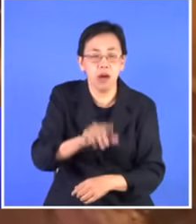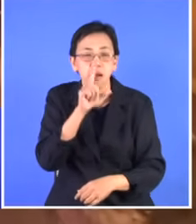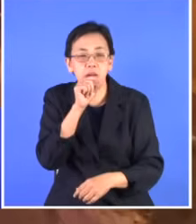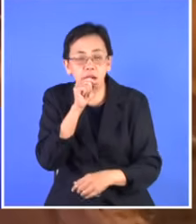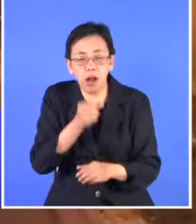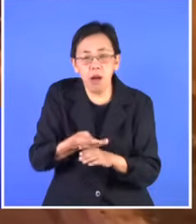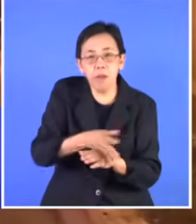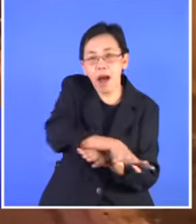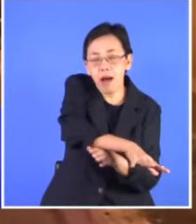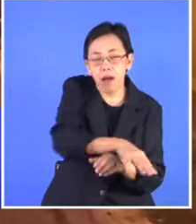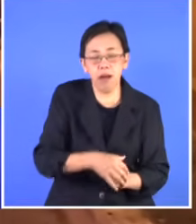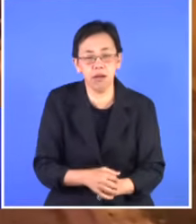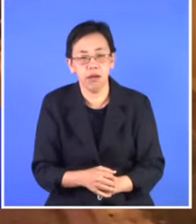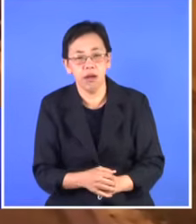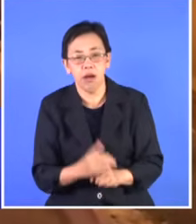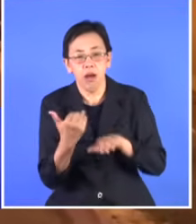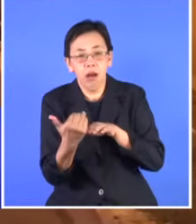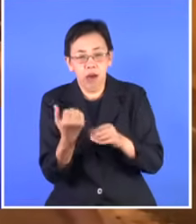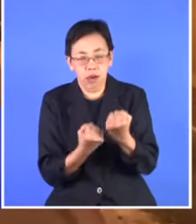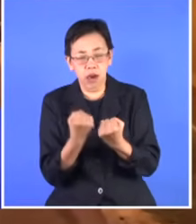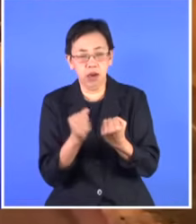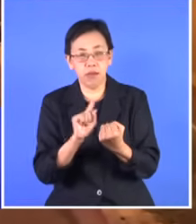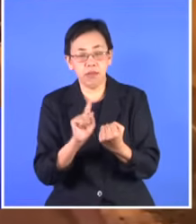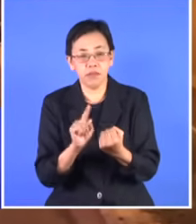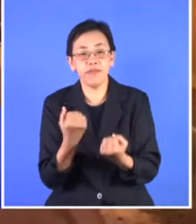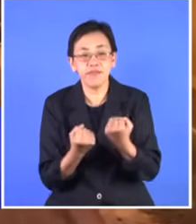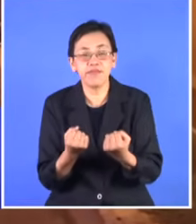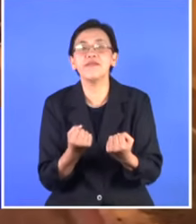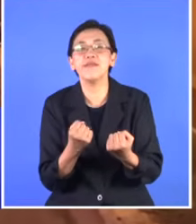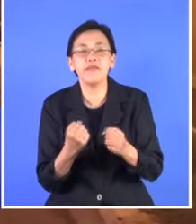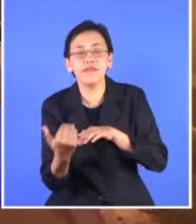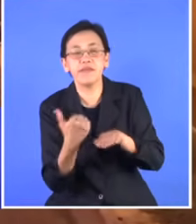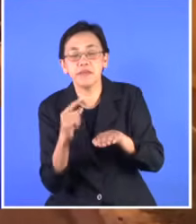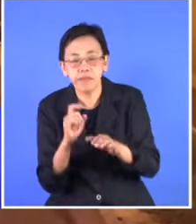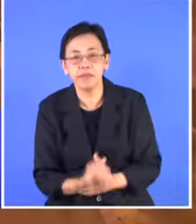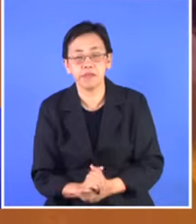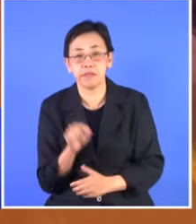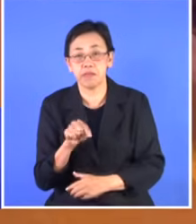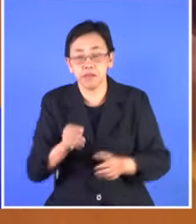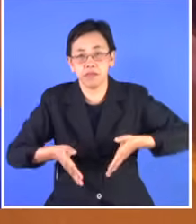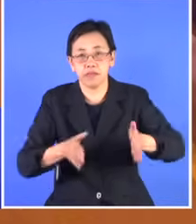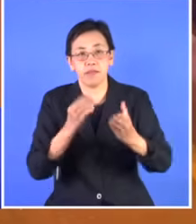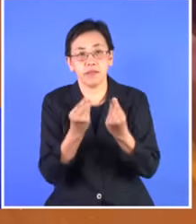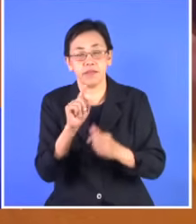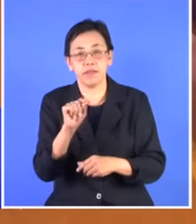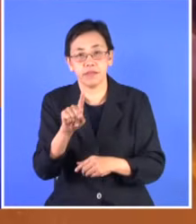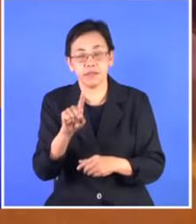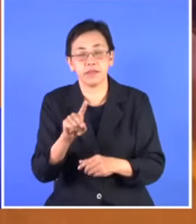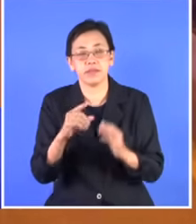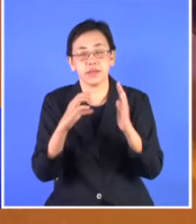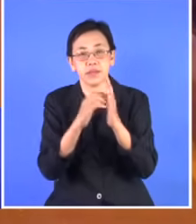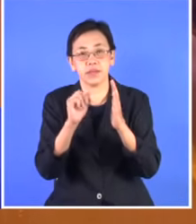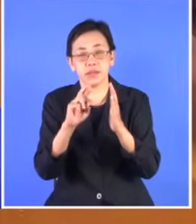กระจายเต็มถนนกีดขวางการจราจร 1ช่องการจราจรเหตุนี้เกิดขึ้นบนถนนทางหลวงหมายเลข 21สายสระบุรีหล่มศักดิ์